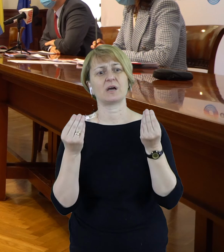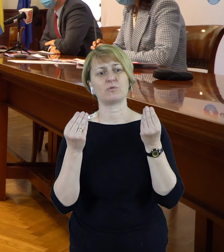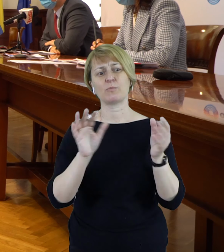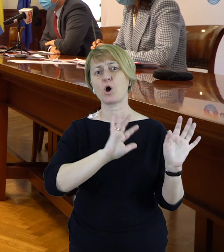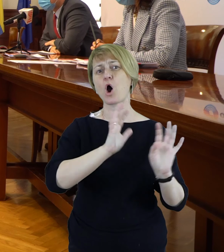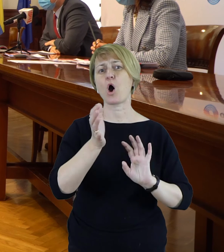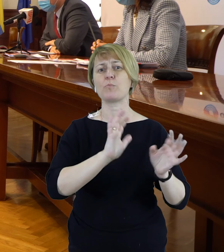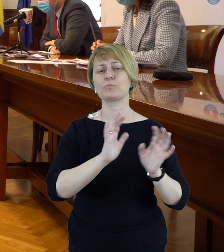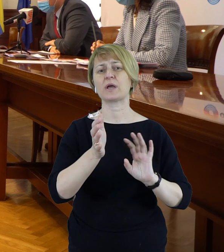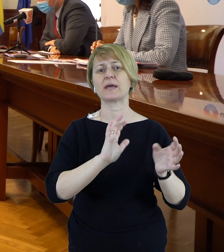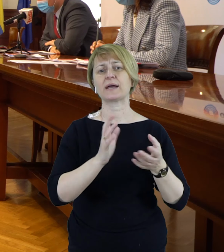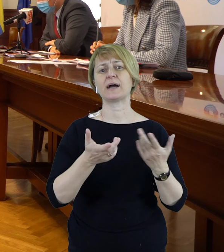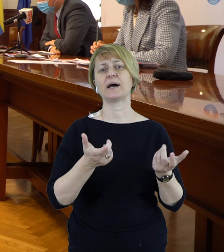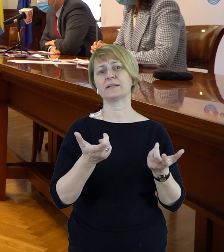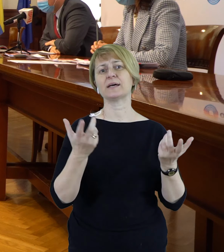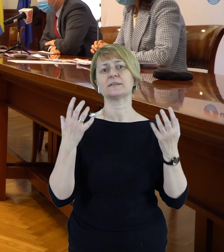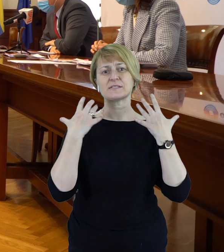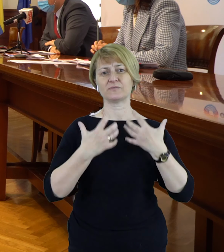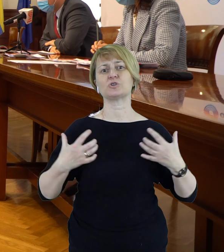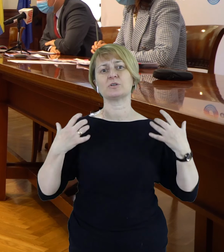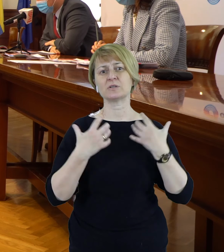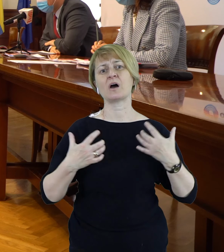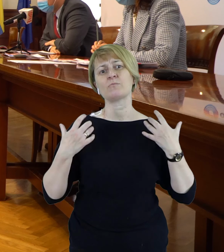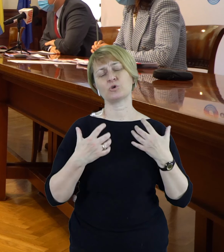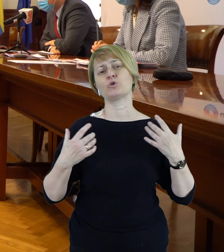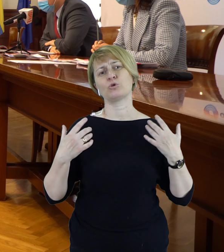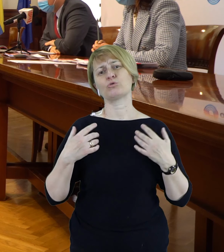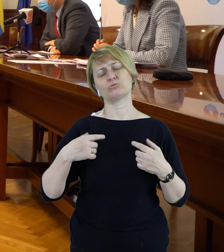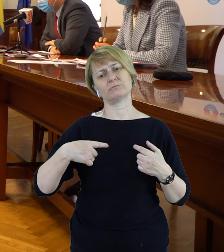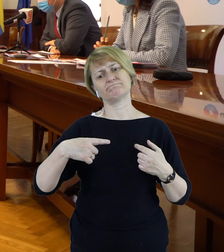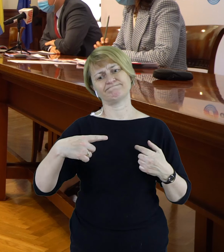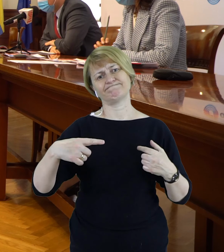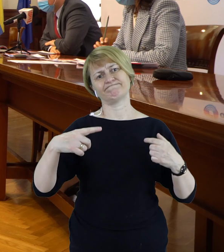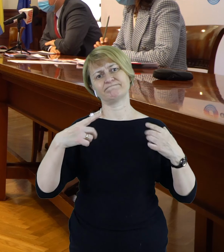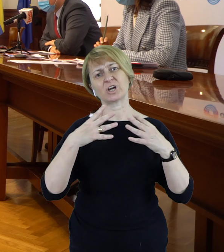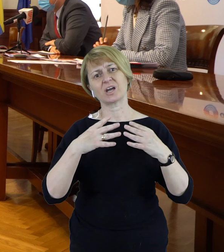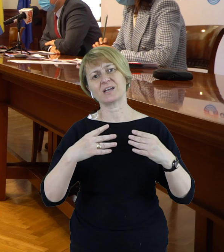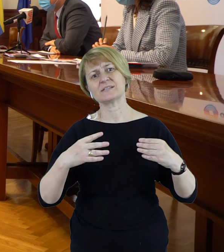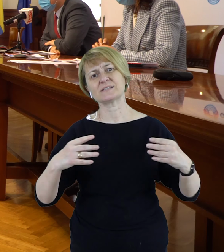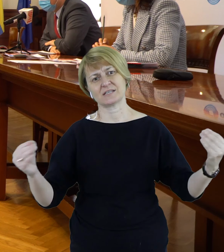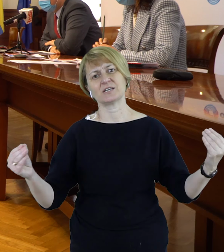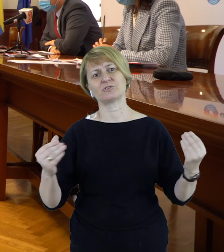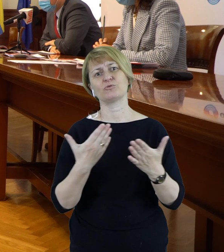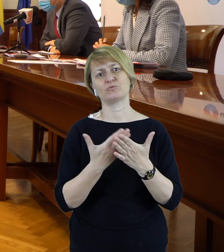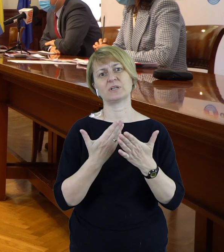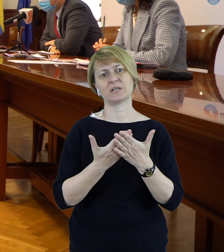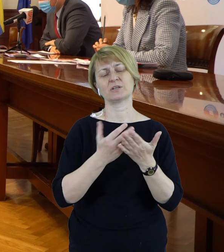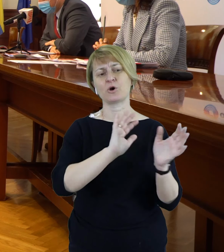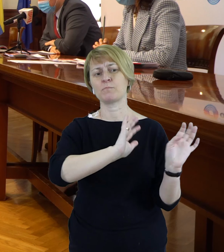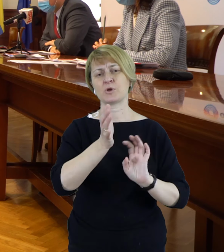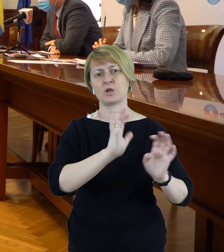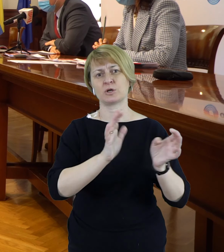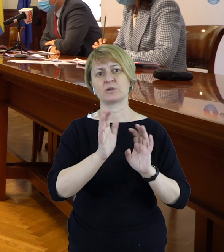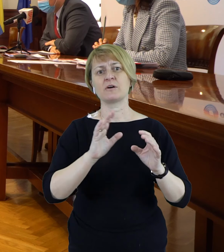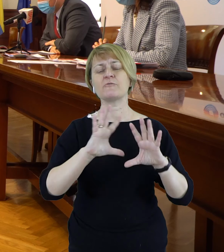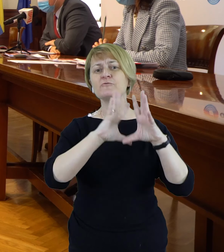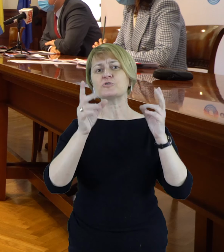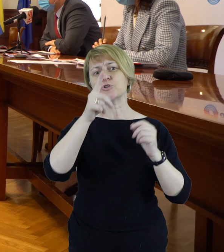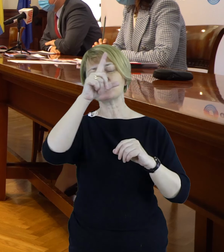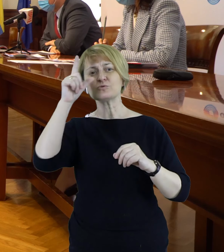jeżeli chodzi o opiekę nad ginącymi gatunkami, to również będzie on cieszył tych, którzy te zwierzęta